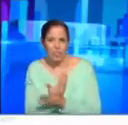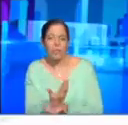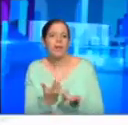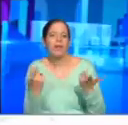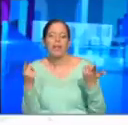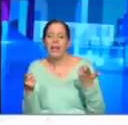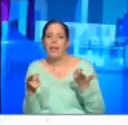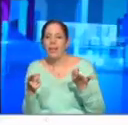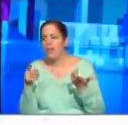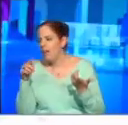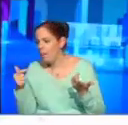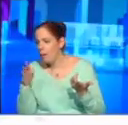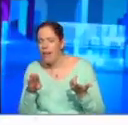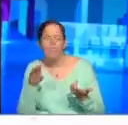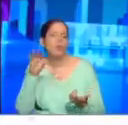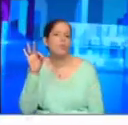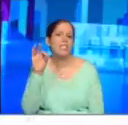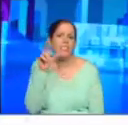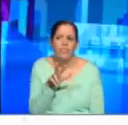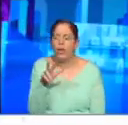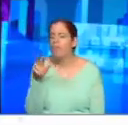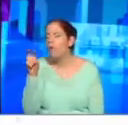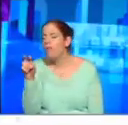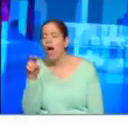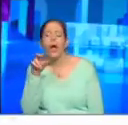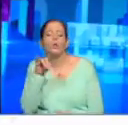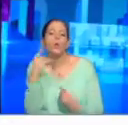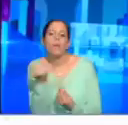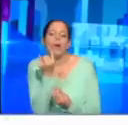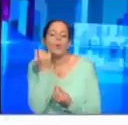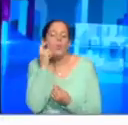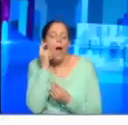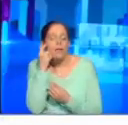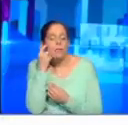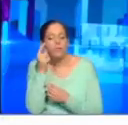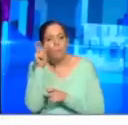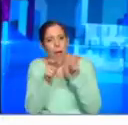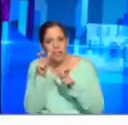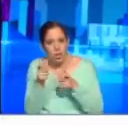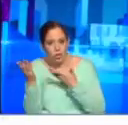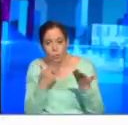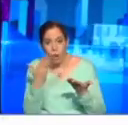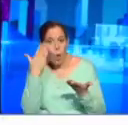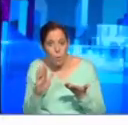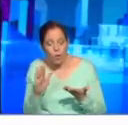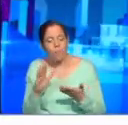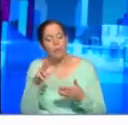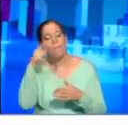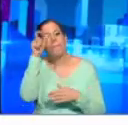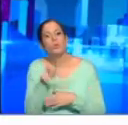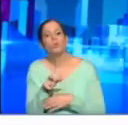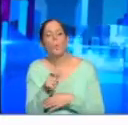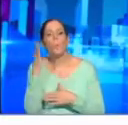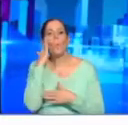ויפית אסולין, וגבי אמרני, וטוביה צפיר, ואופר חיון. כל פעם אנחנו דואגים שבתוך הקאסט הזה, הלא מוכר, יופיע איזשהו מישהו